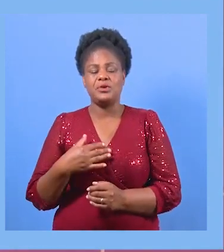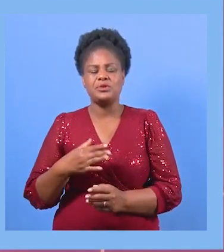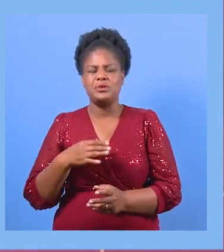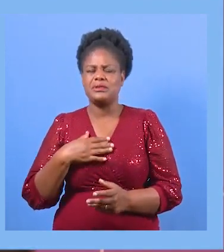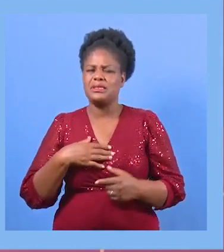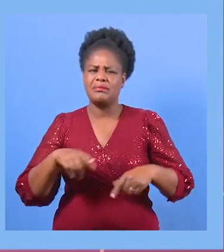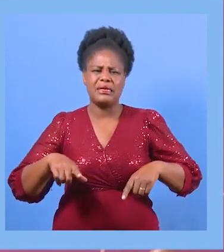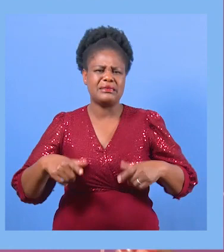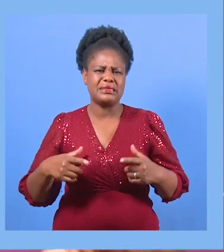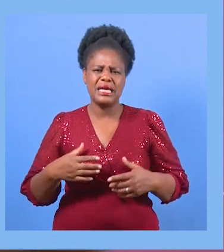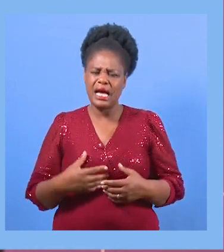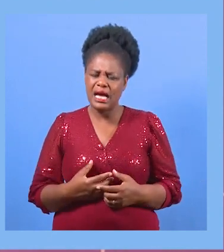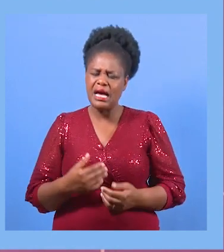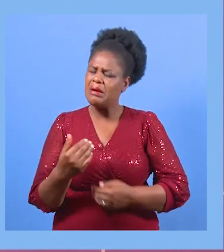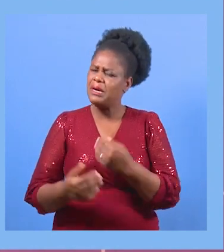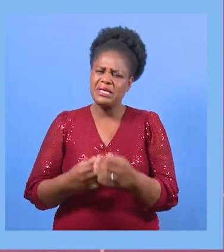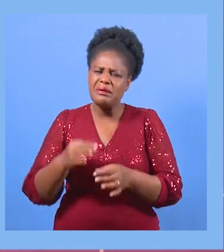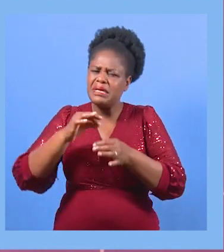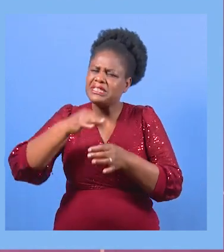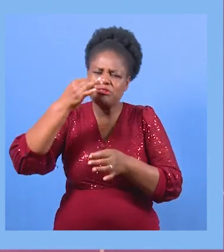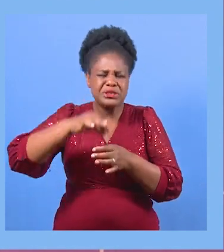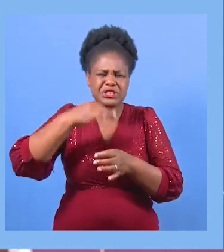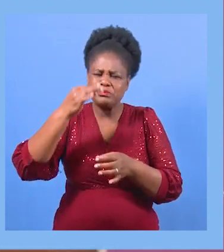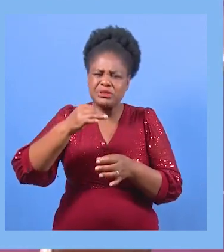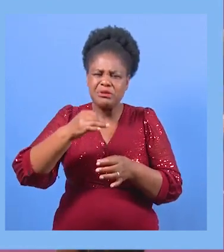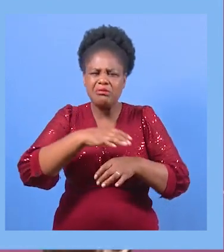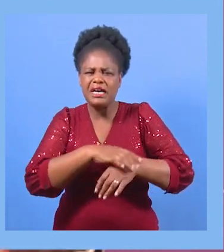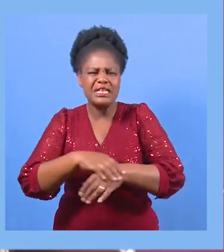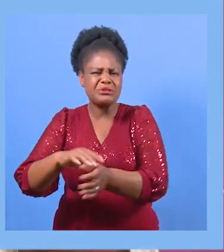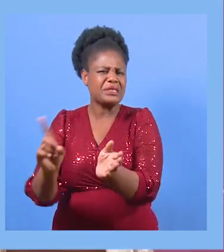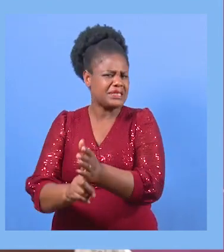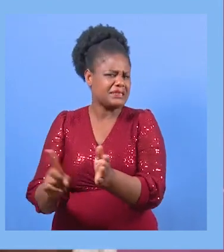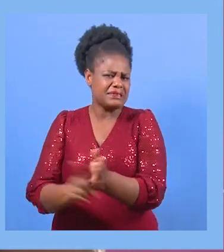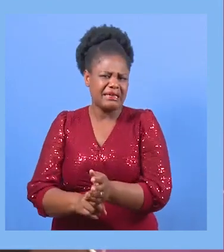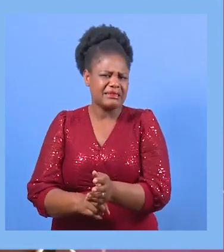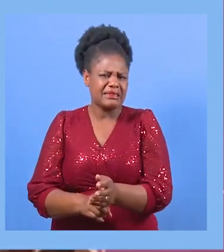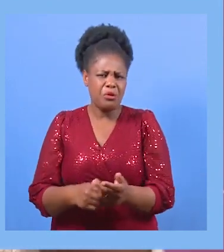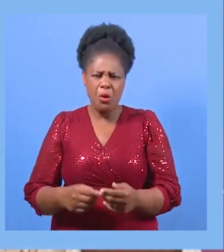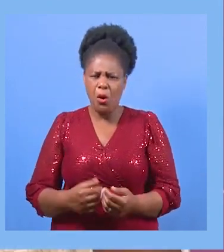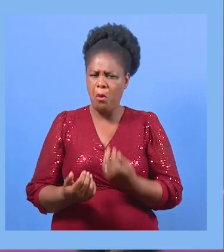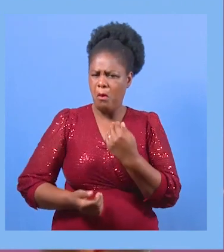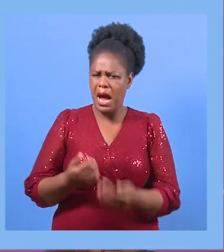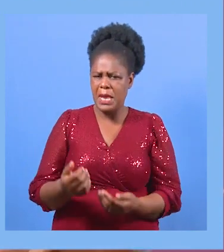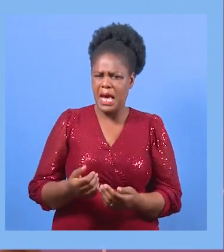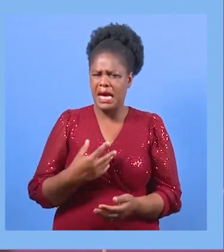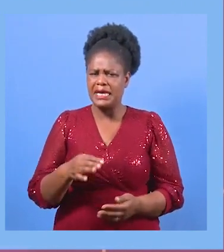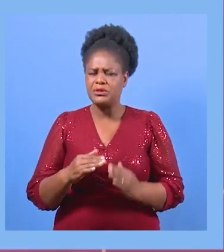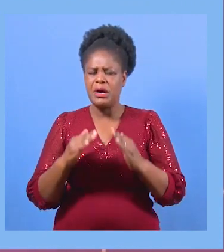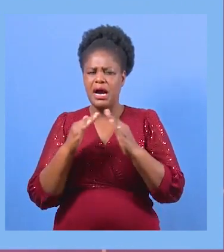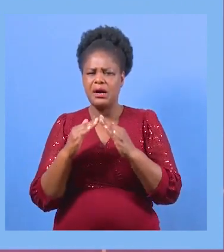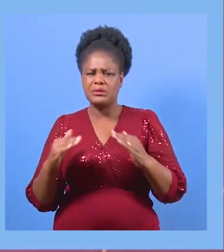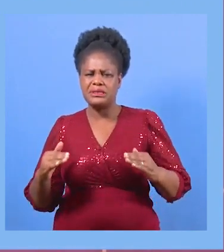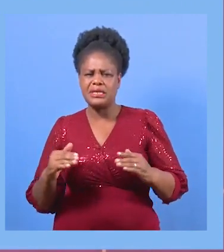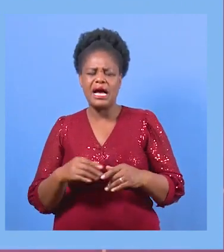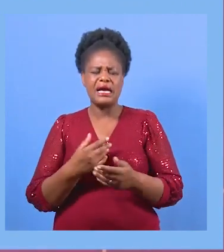kuti mwana wakadya machipsi, mwana wakaenda kana kupi kwaakaendeswa, akatengerwa mota, akatengerwa imba,